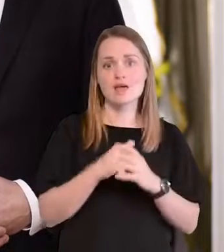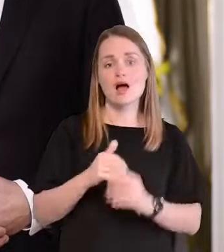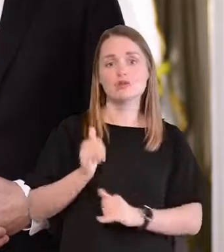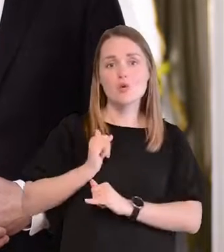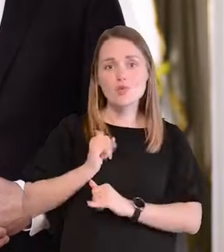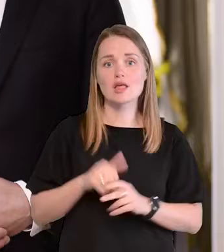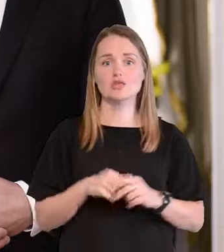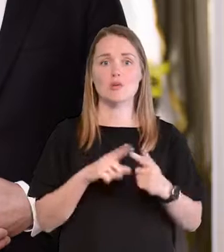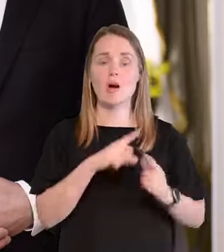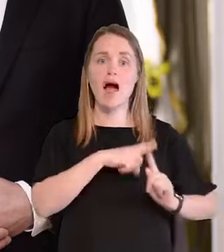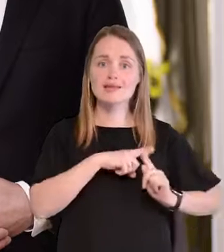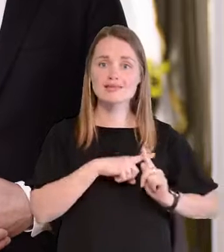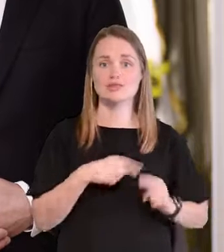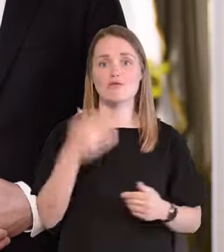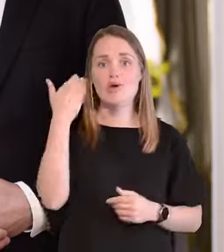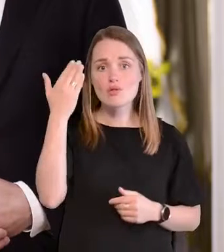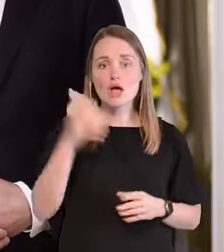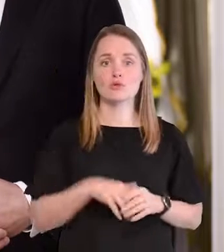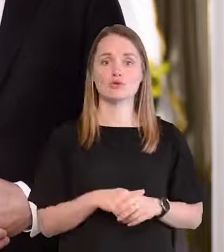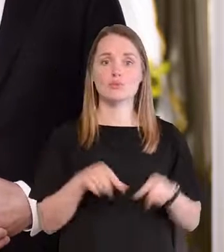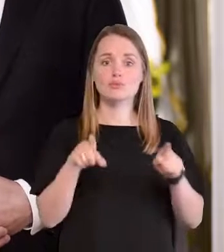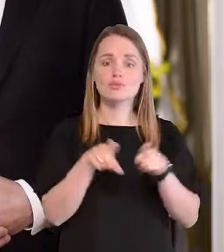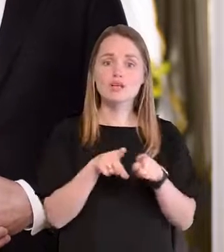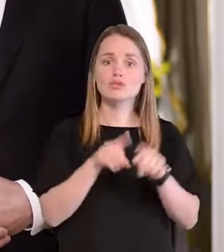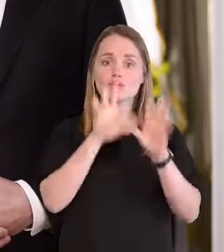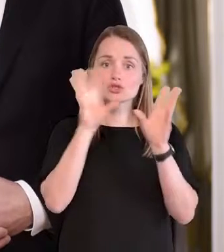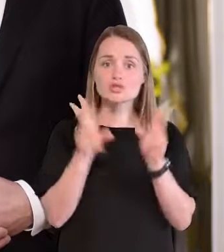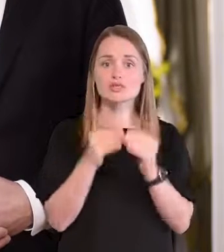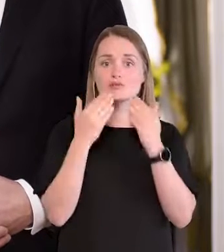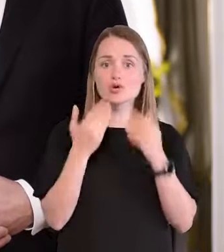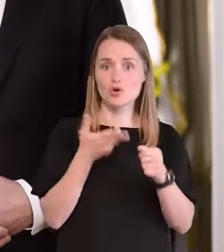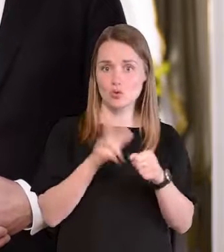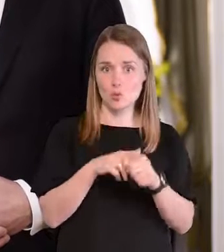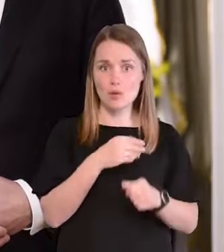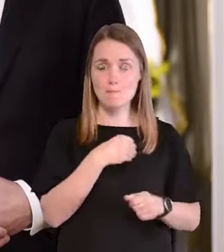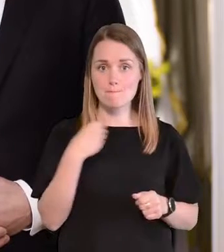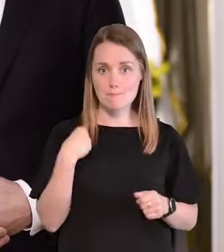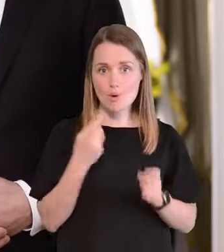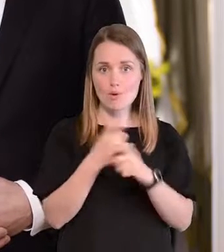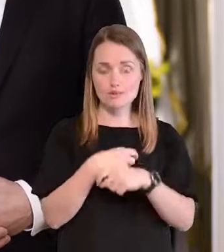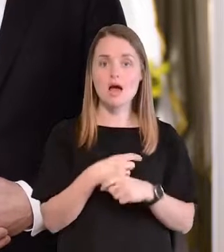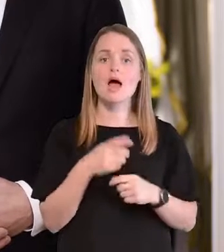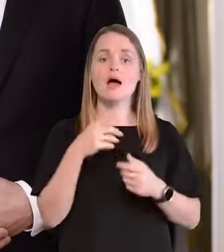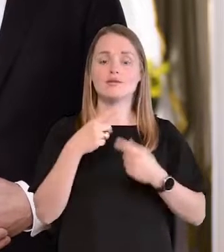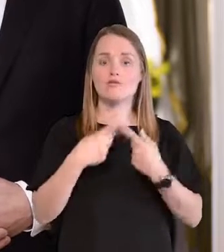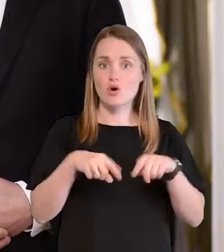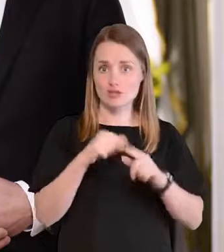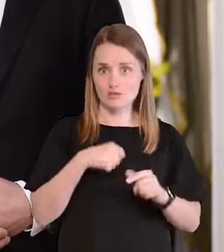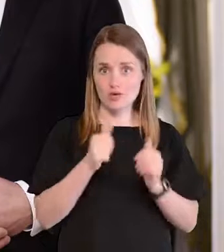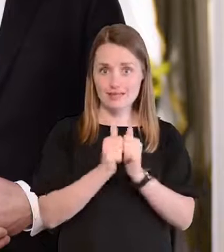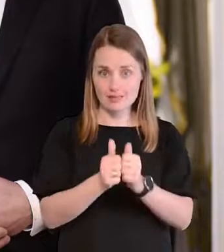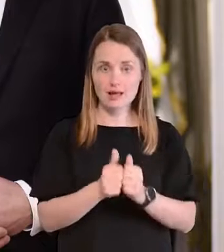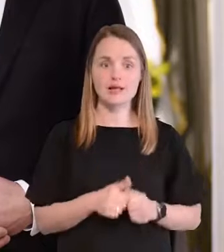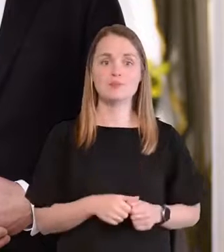służb mundurowych, żołnierzom, harcerzom i wolontariuszom oraz wszystkim, dzięki którym państwo polskie realizuje swoje